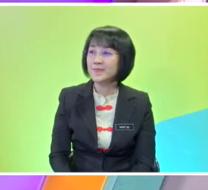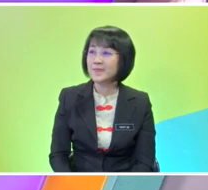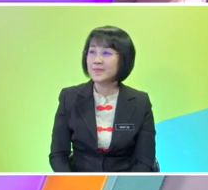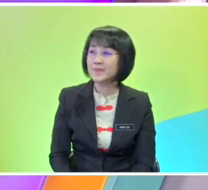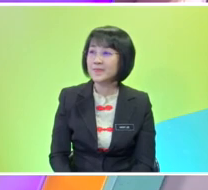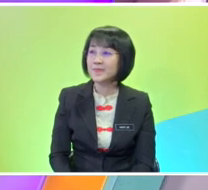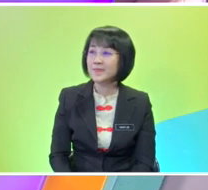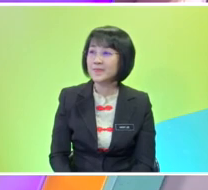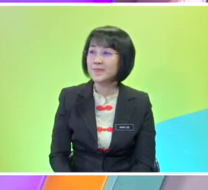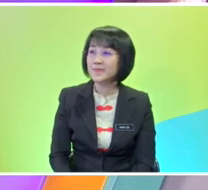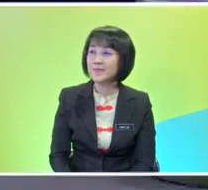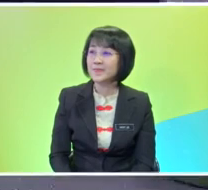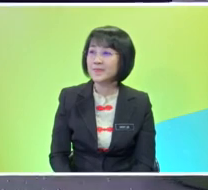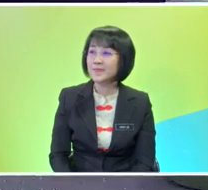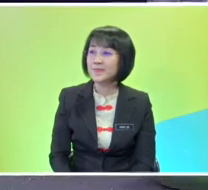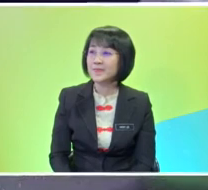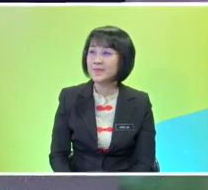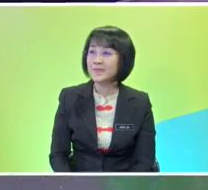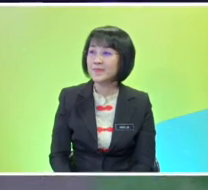di sini